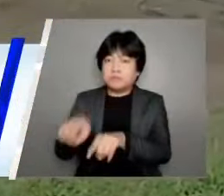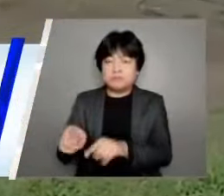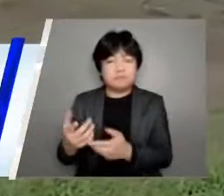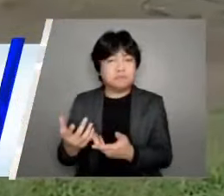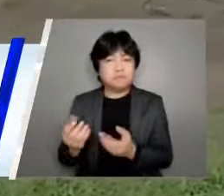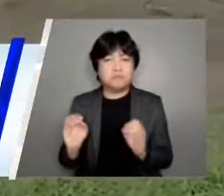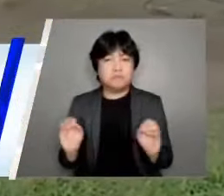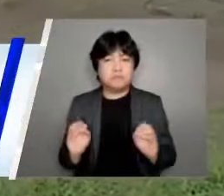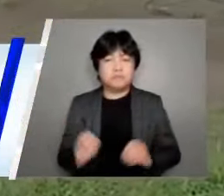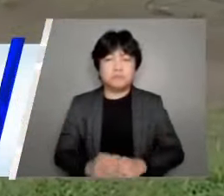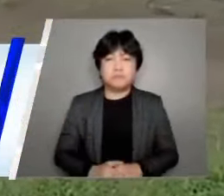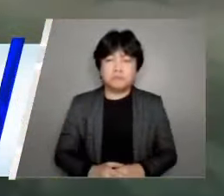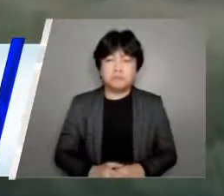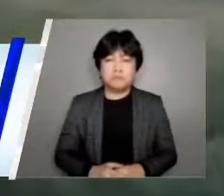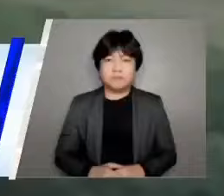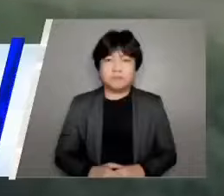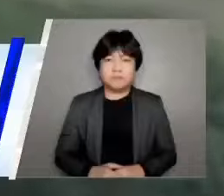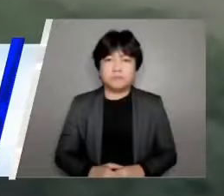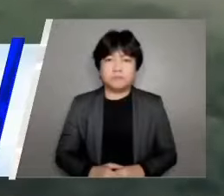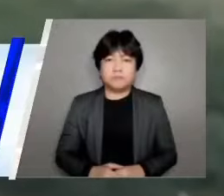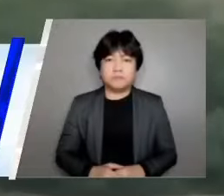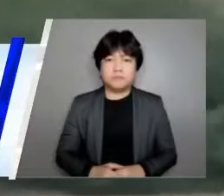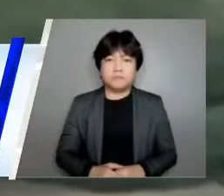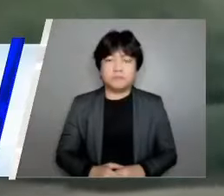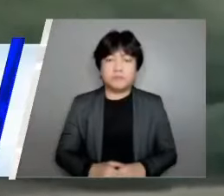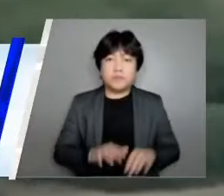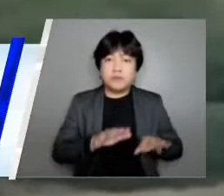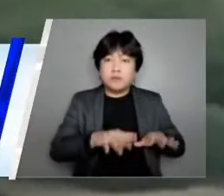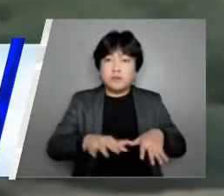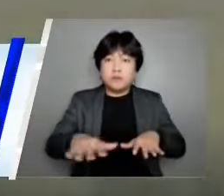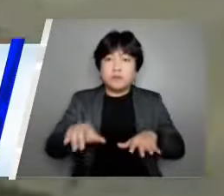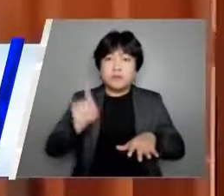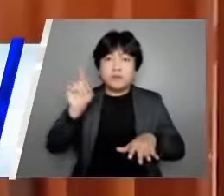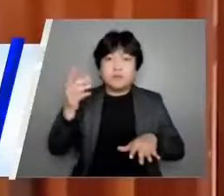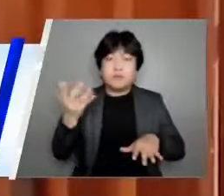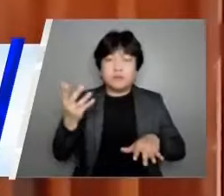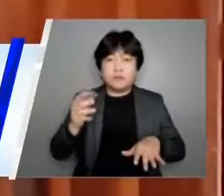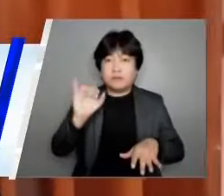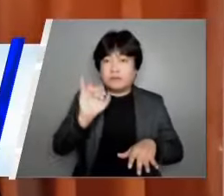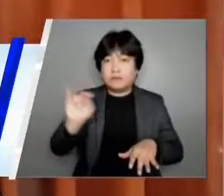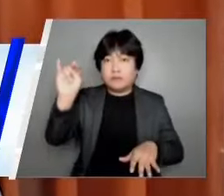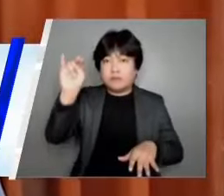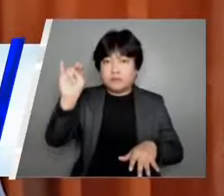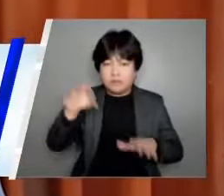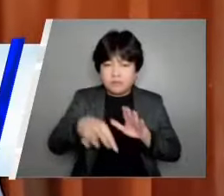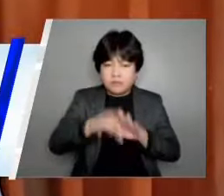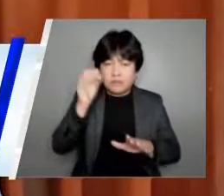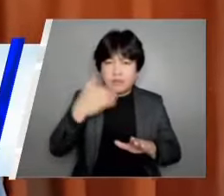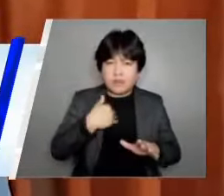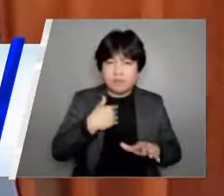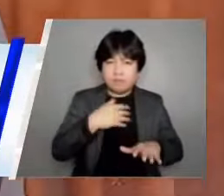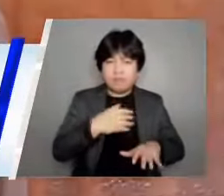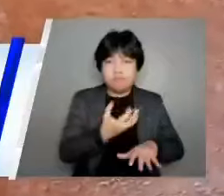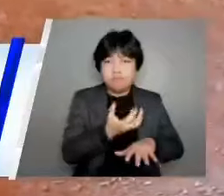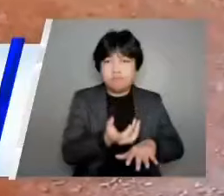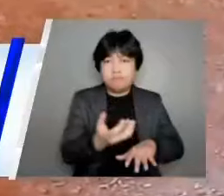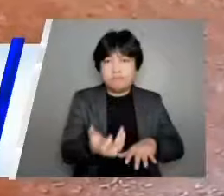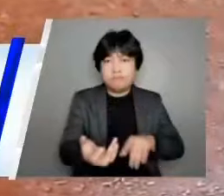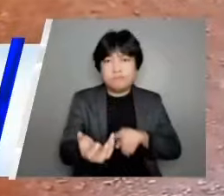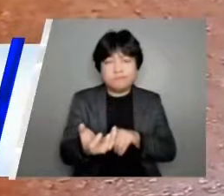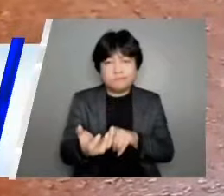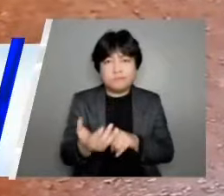Isa namang bloke ng shabu ang nakita sa gilid ng dagat sa Barangay Lapas, Labag City, sa Ilocos Norte. Sa examination ng PNP Crime Laboratory, aabot